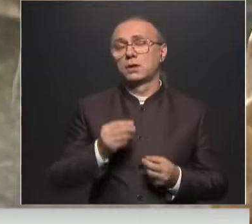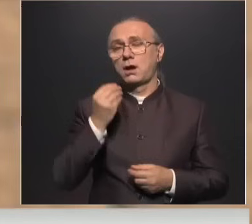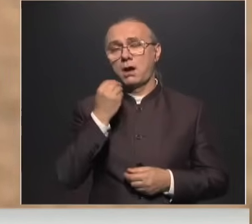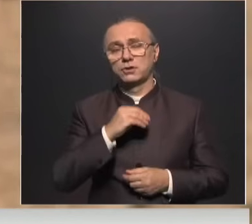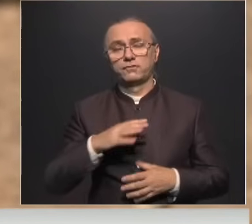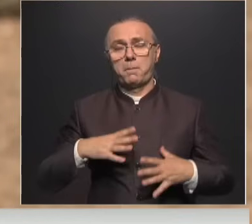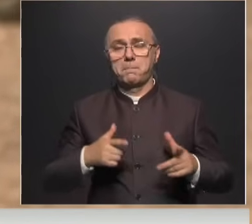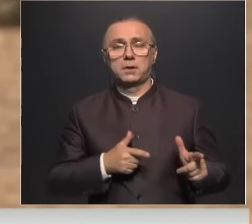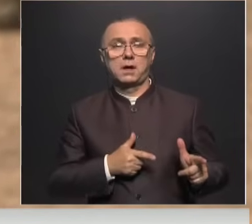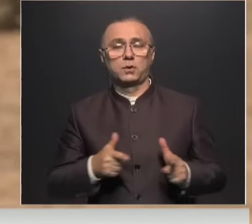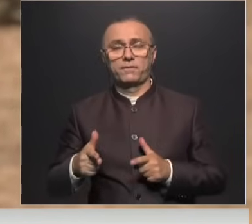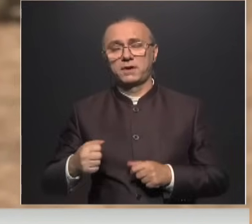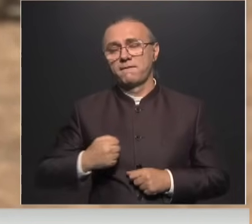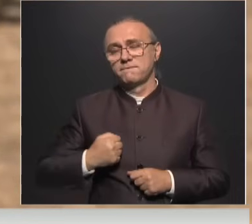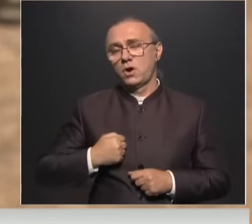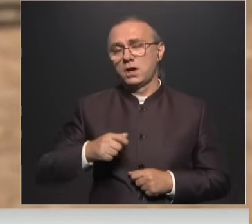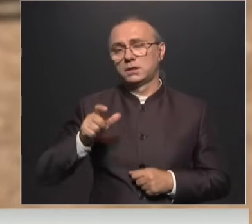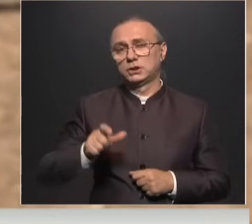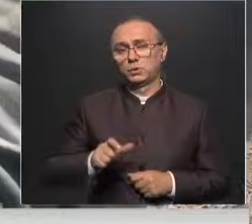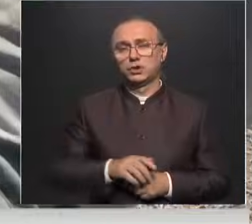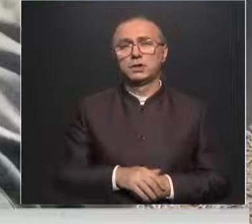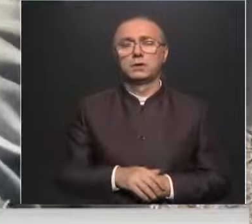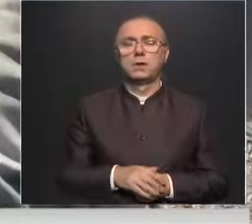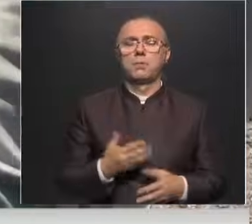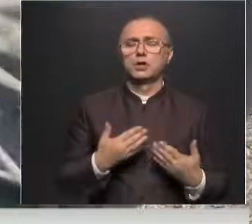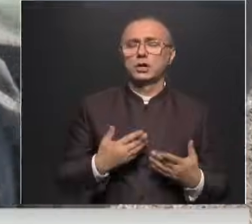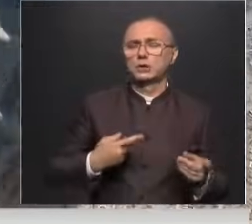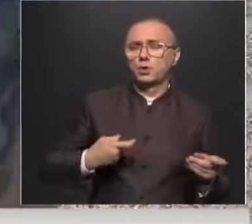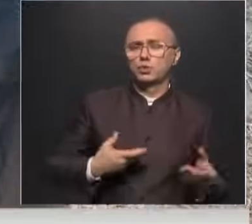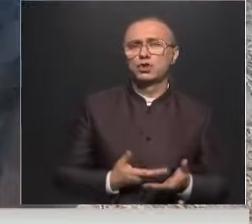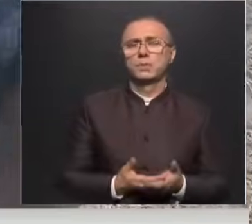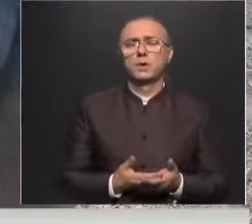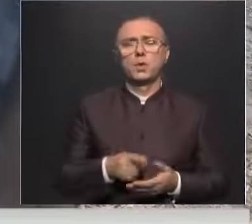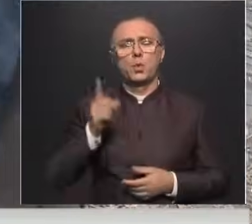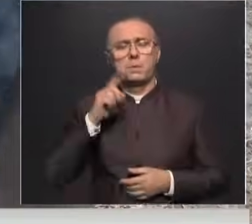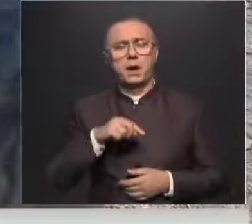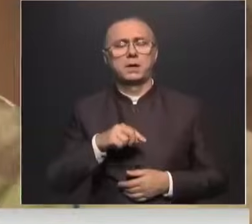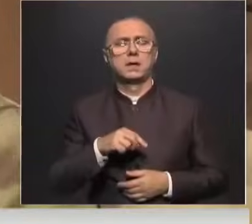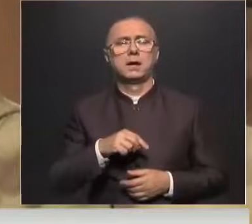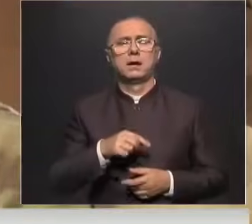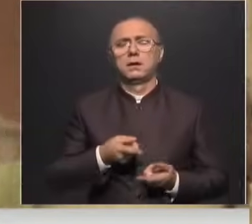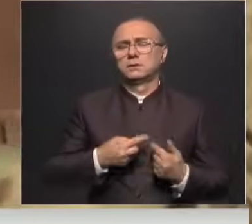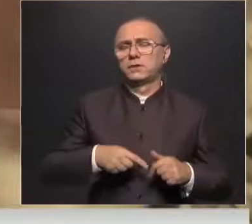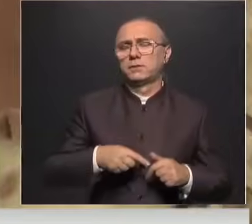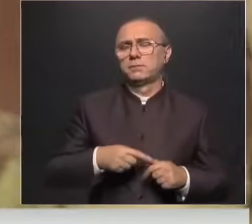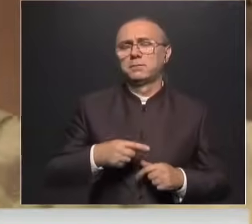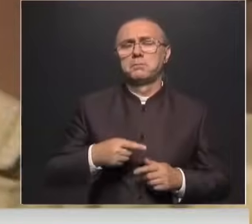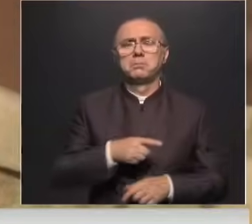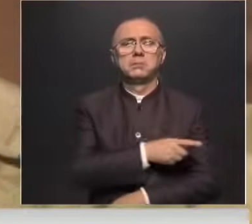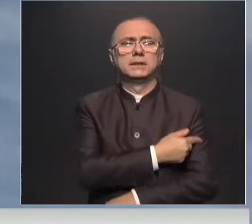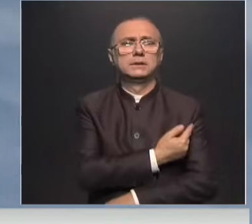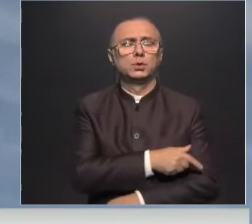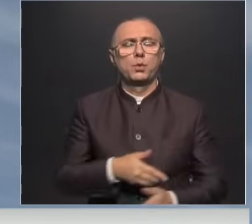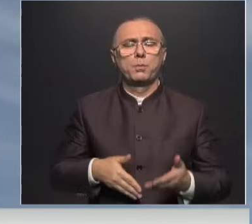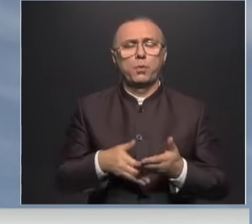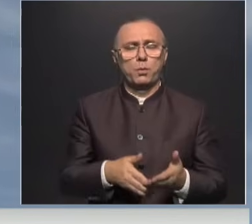подготовки военнослужащих. И это не только обращение с оружием, но и умение при необходимости оказать медицинскую помощь себе или